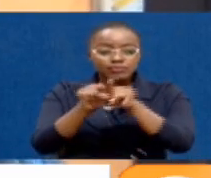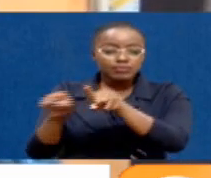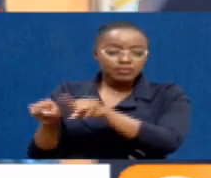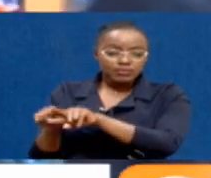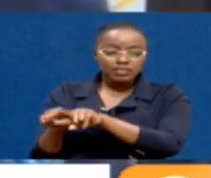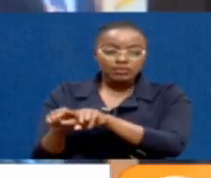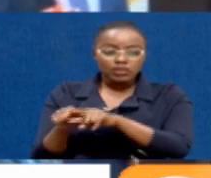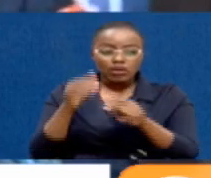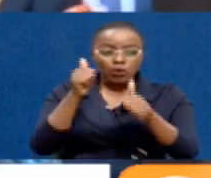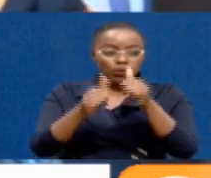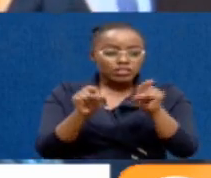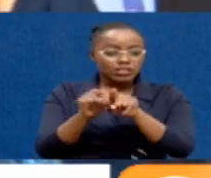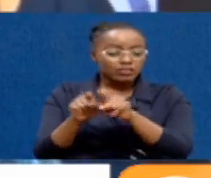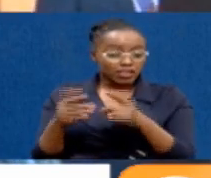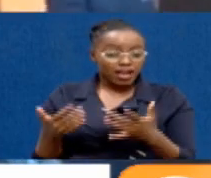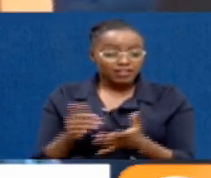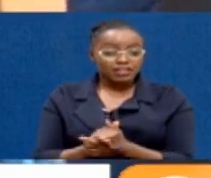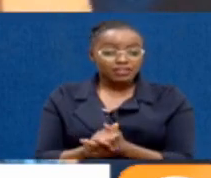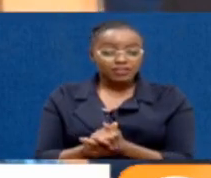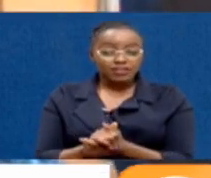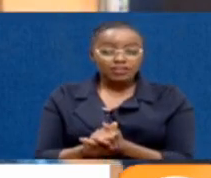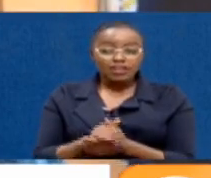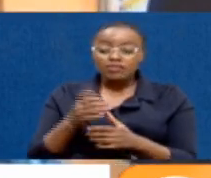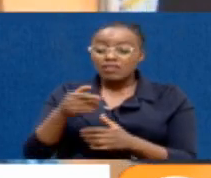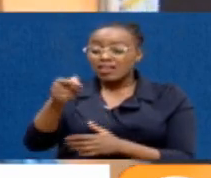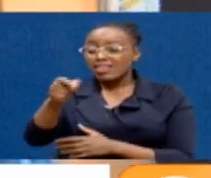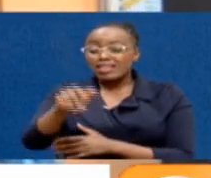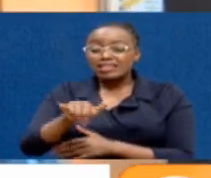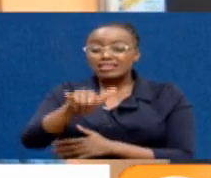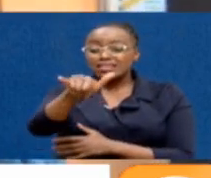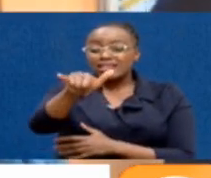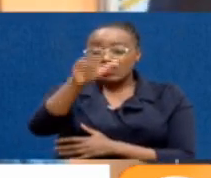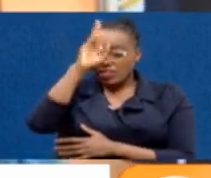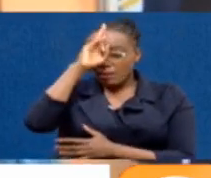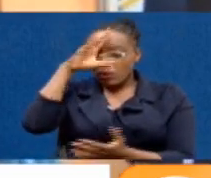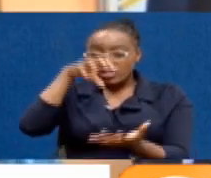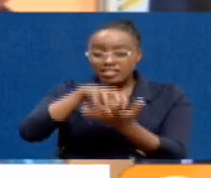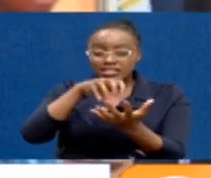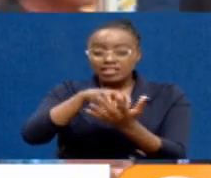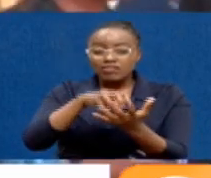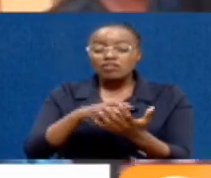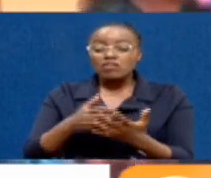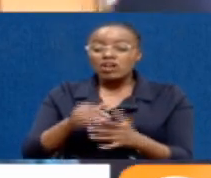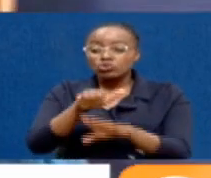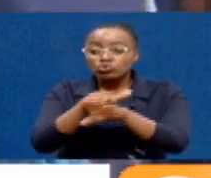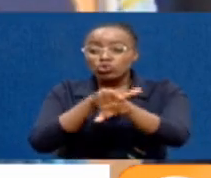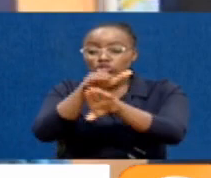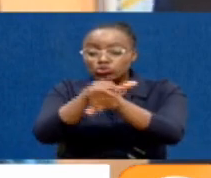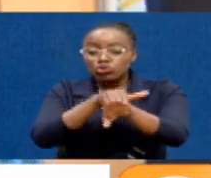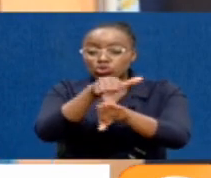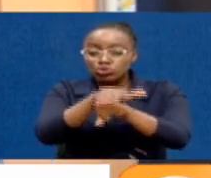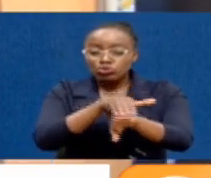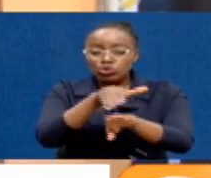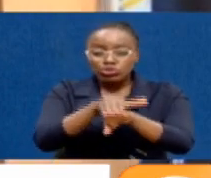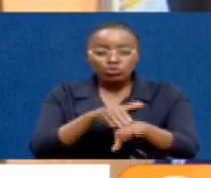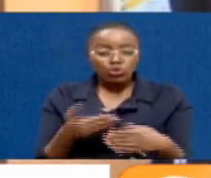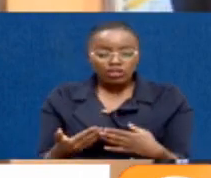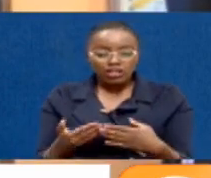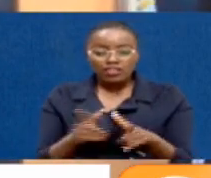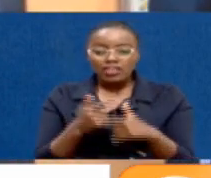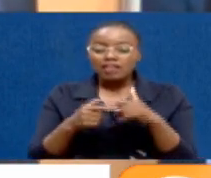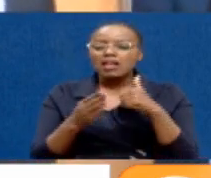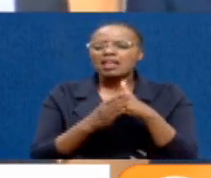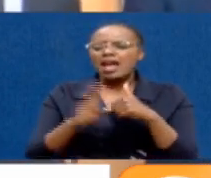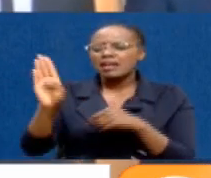na matatu nyumbani. Gari yangu inaozea pa police station ni nua malipo ya pole pole. Wakasema sisi tuliba